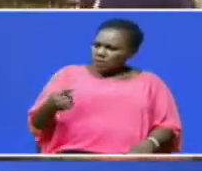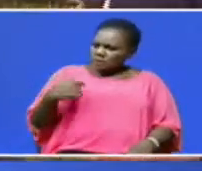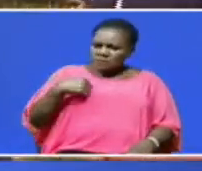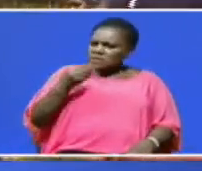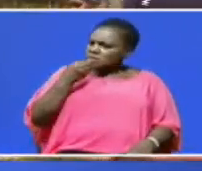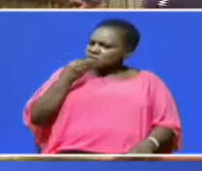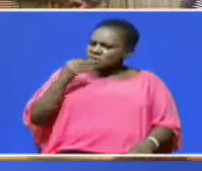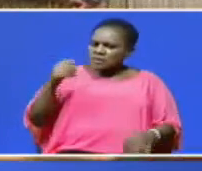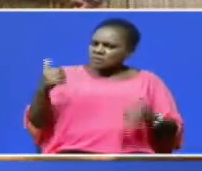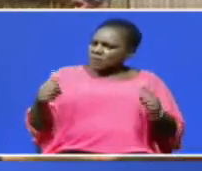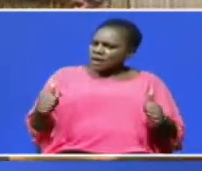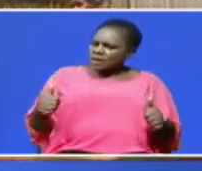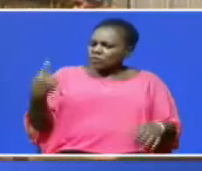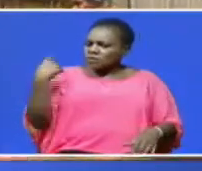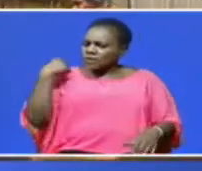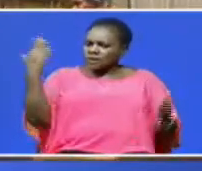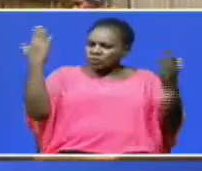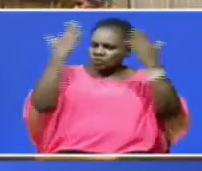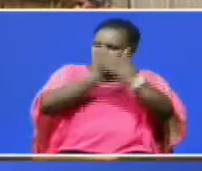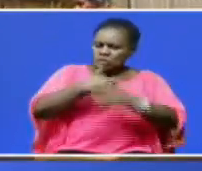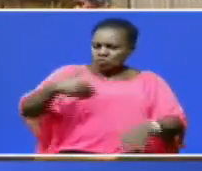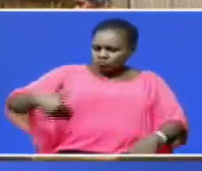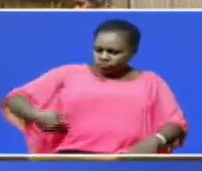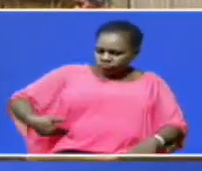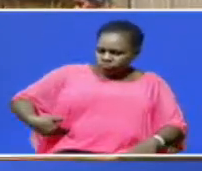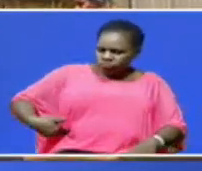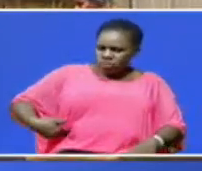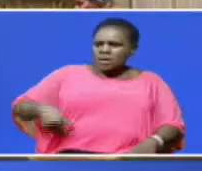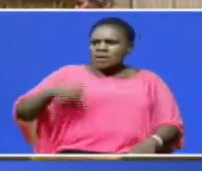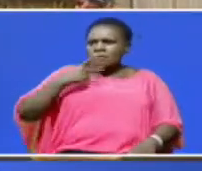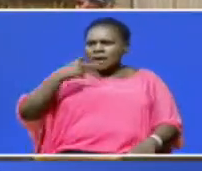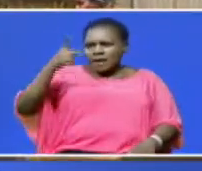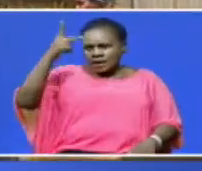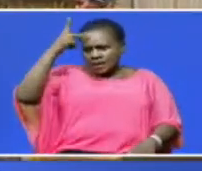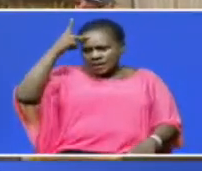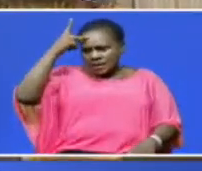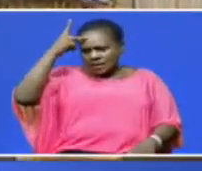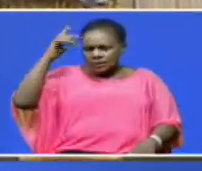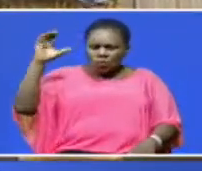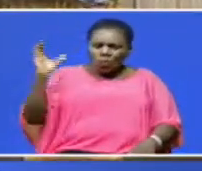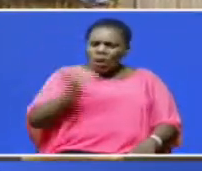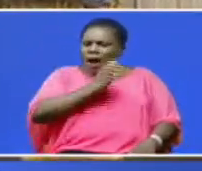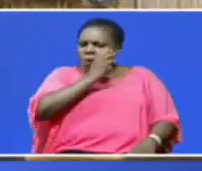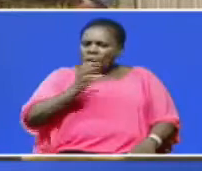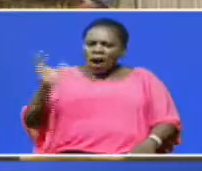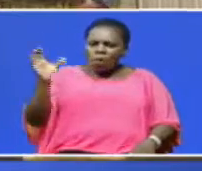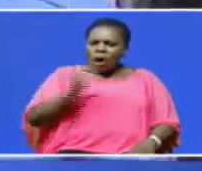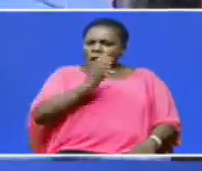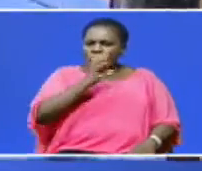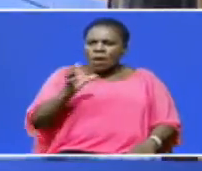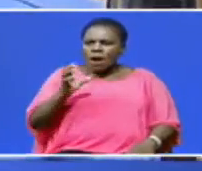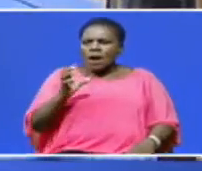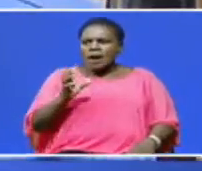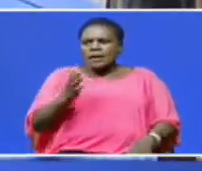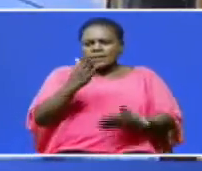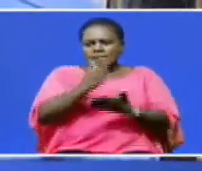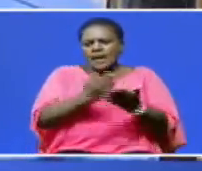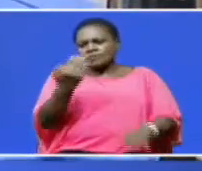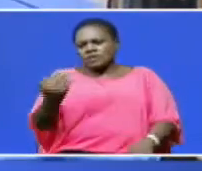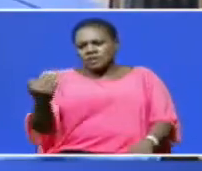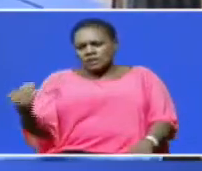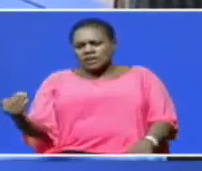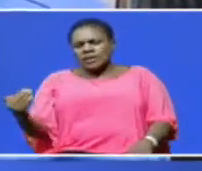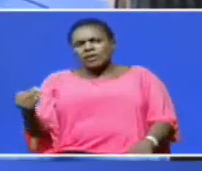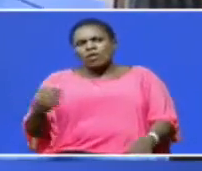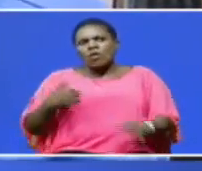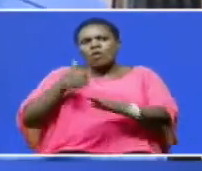sija kunywa chai. Jana usiku, nililala njaa. Kwa maana ni wazazi wenye wanalewa. Wanakula huko, wakikuja naacha tu watoto. Kuna watoto hata